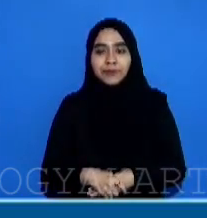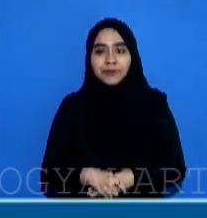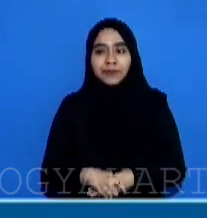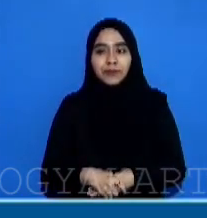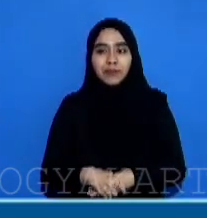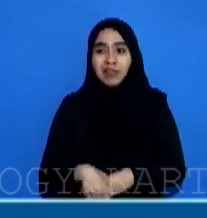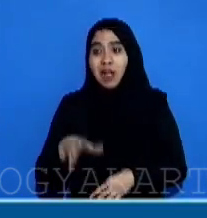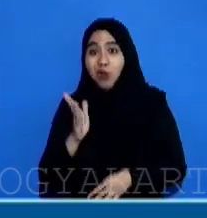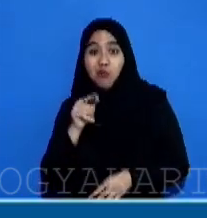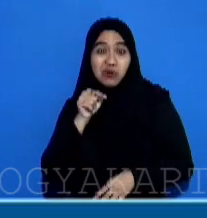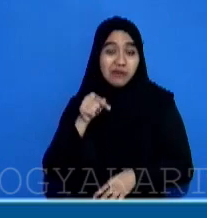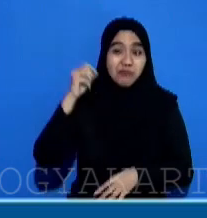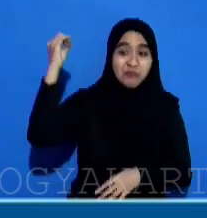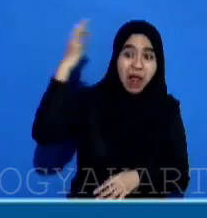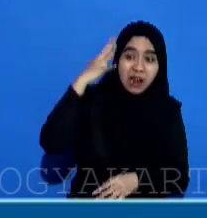menangi